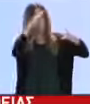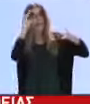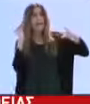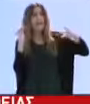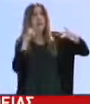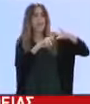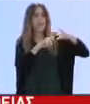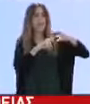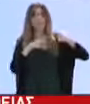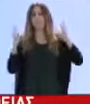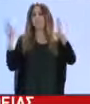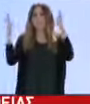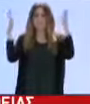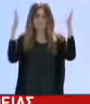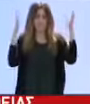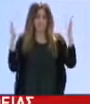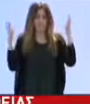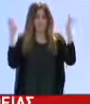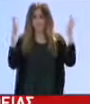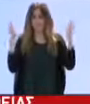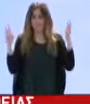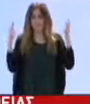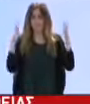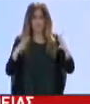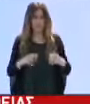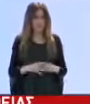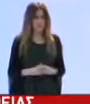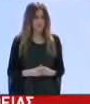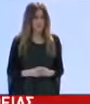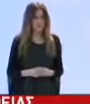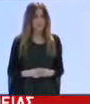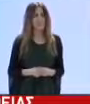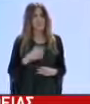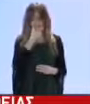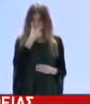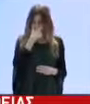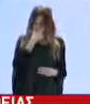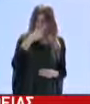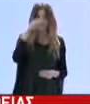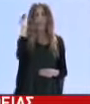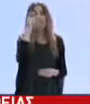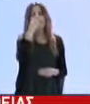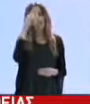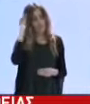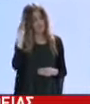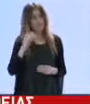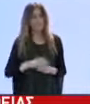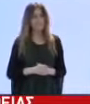Ο άνθρωπος που ξαναέδωσε ισχυρό λαϊκό έρισμα στη Νέα Δημοκρατία.